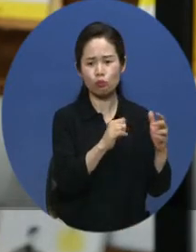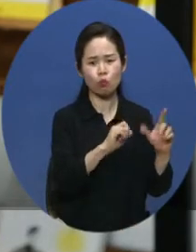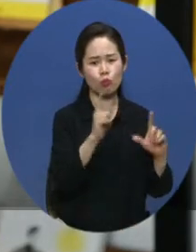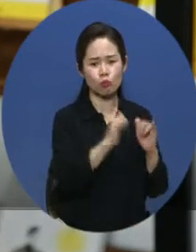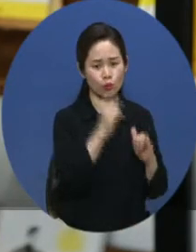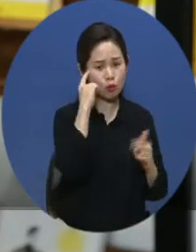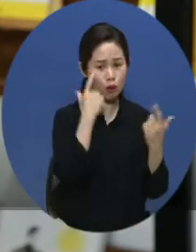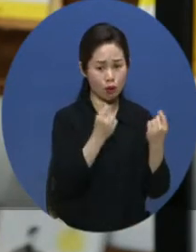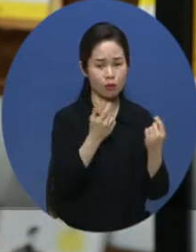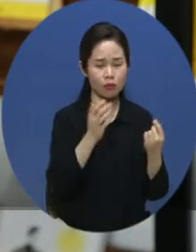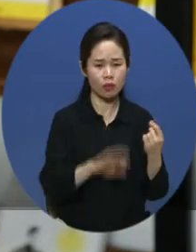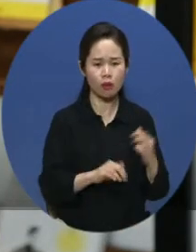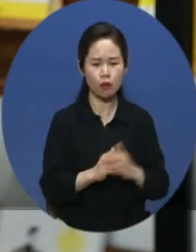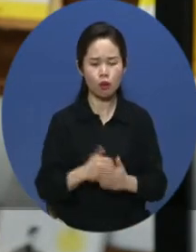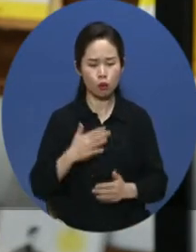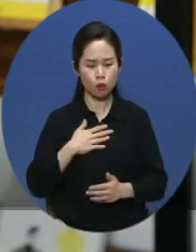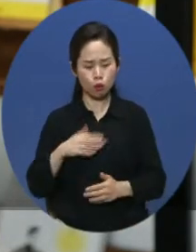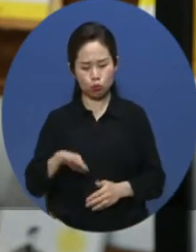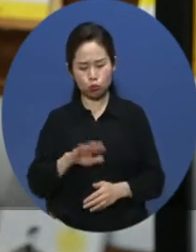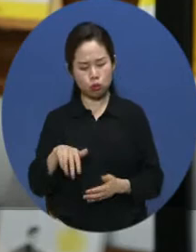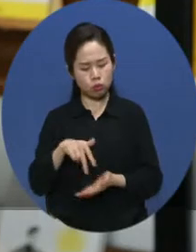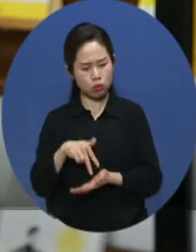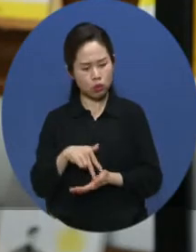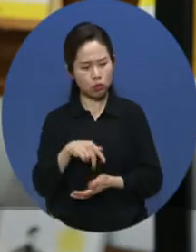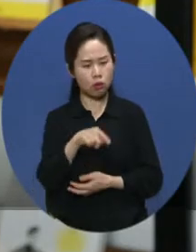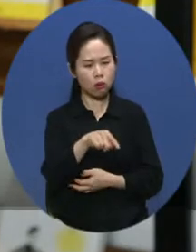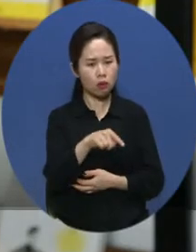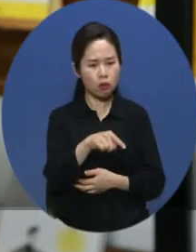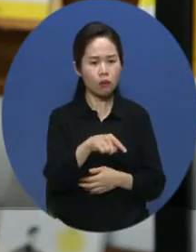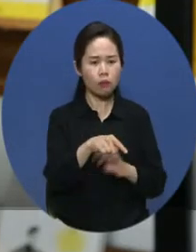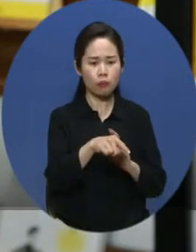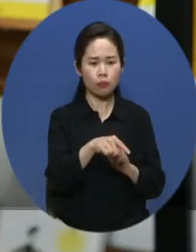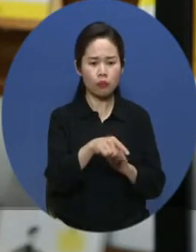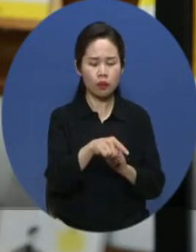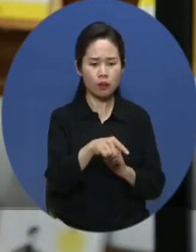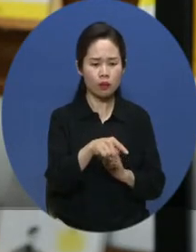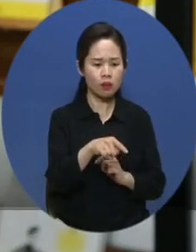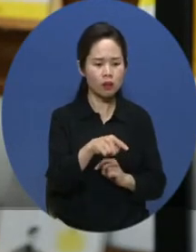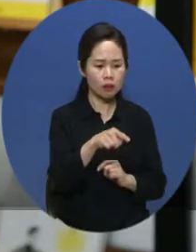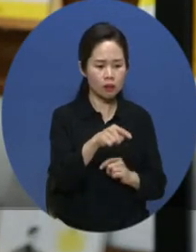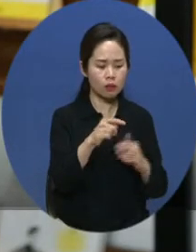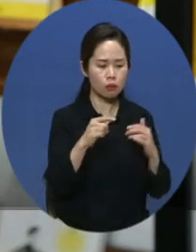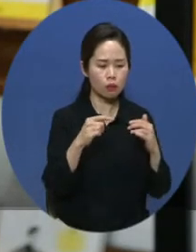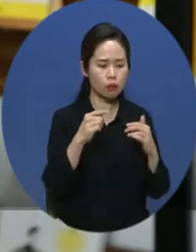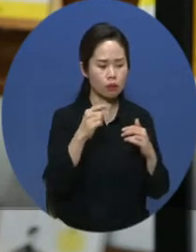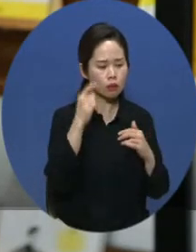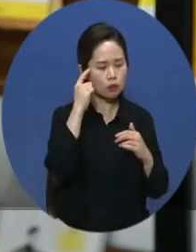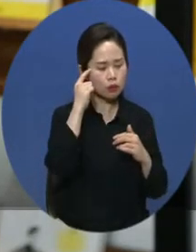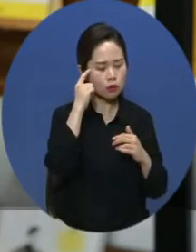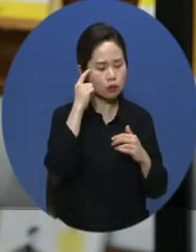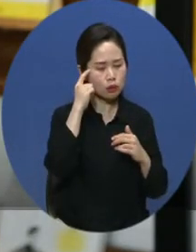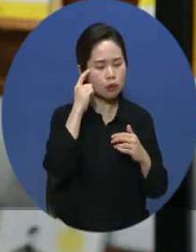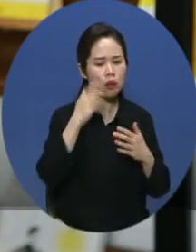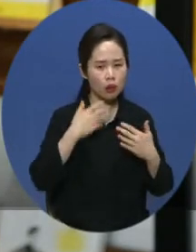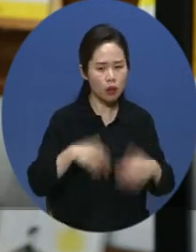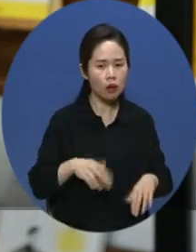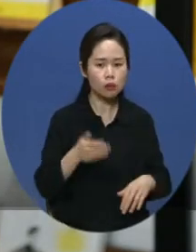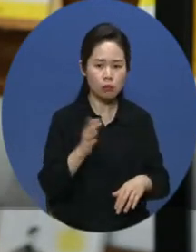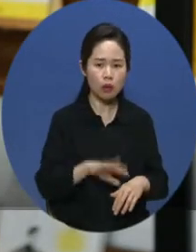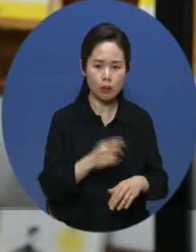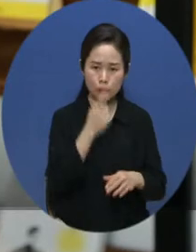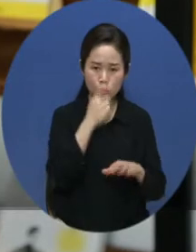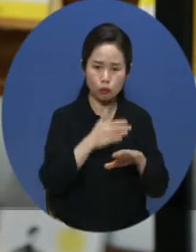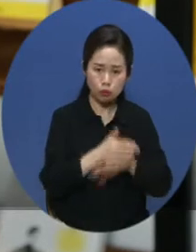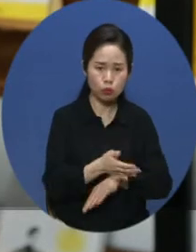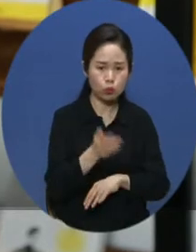경우에는 청소년기가 되면서부터는 똑같이 비장애인처럼 자존감이 생기게 되고 자존심이 상하는 거죠. 그런